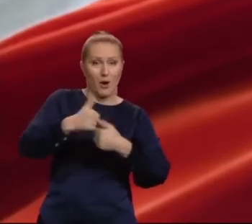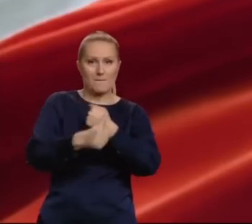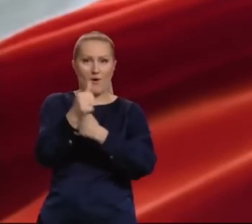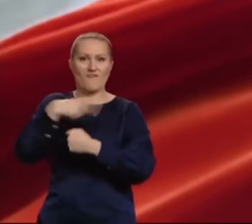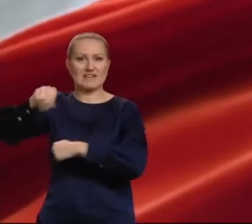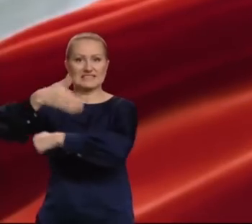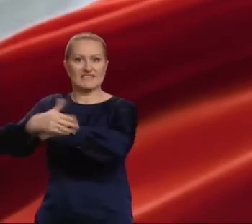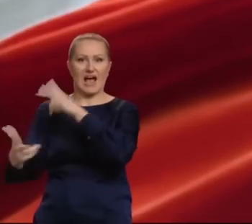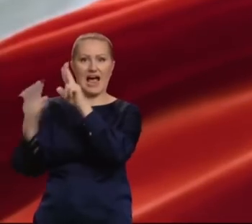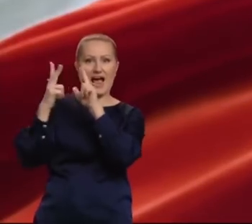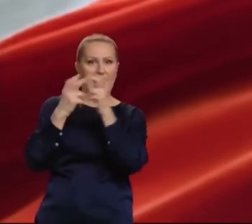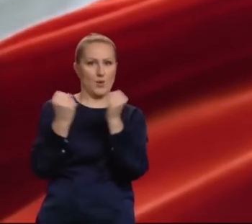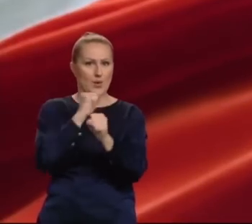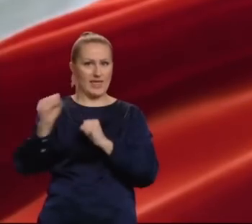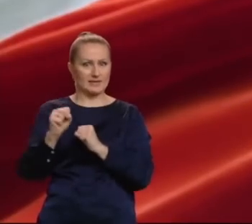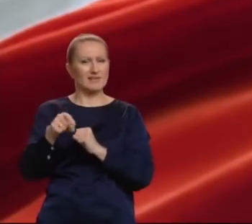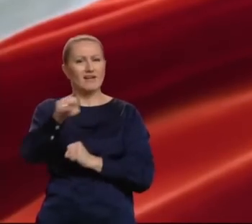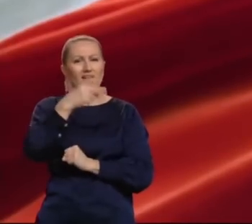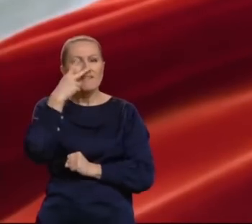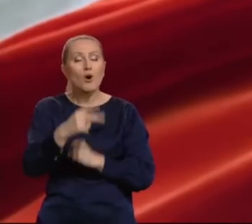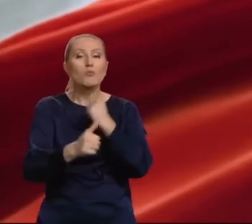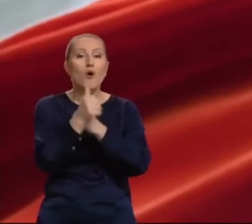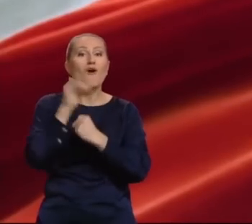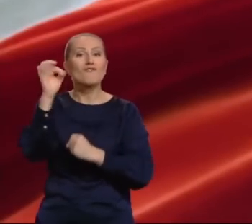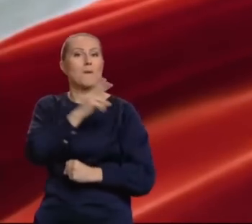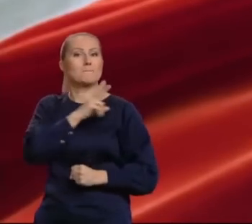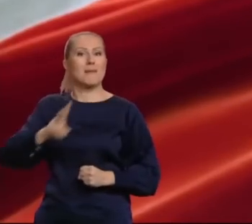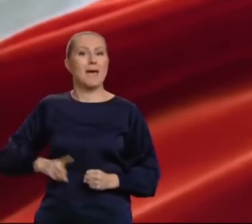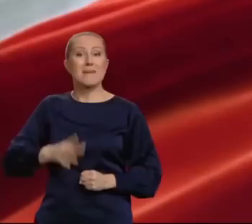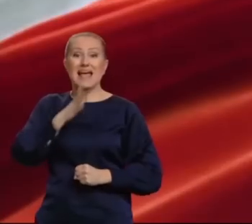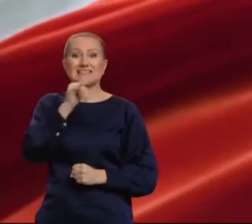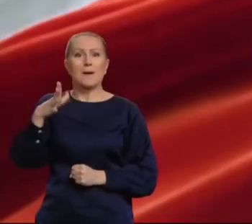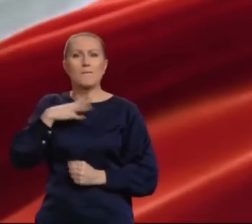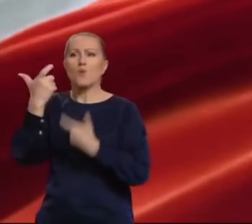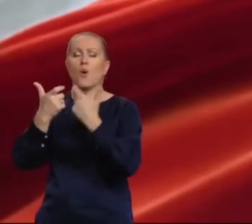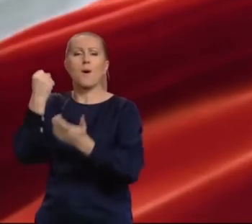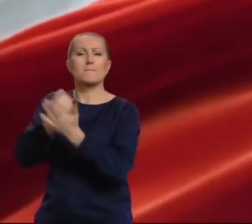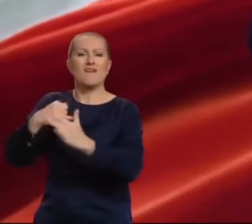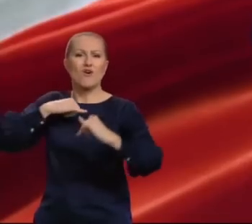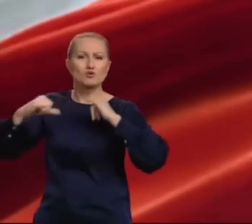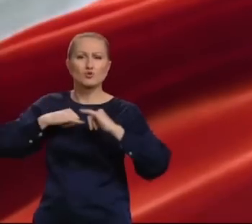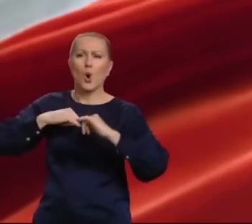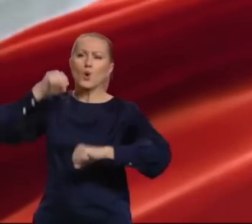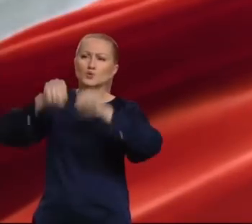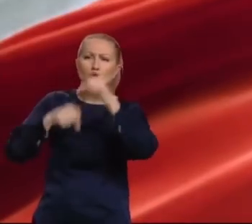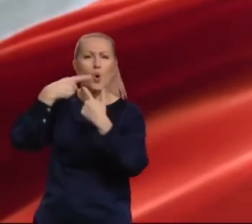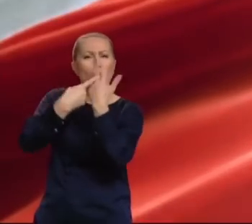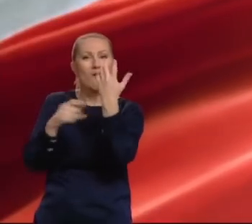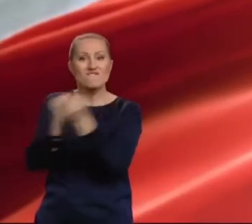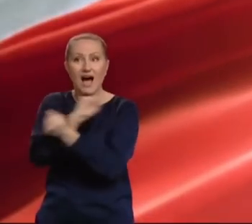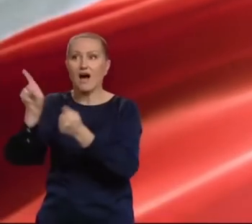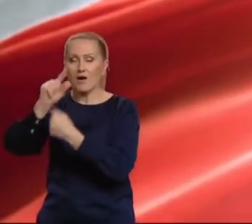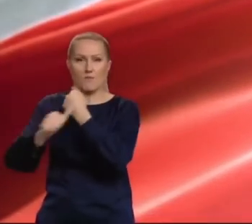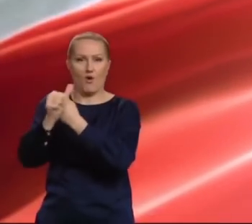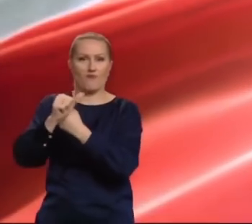Ten niemądry spór, który wywołał premier Izraela o praworządność, o sądy, doprowadził do słabości wewnętrznej kraju, a nieprzyjaciel